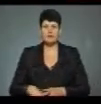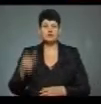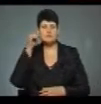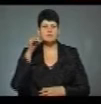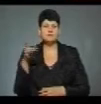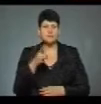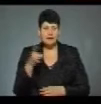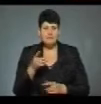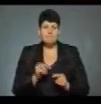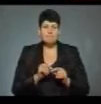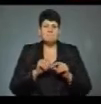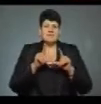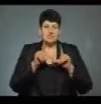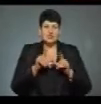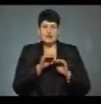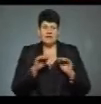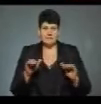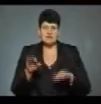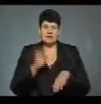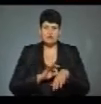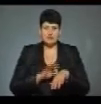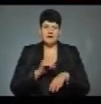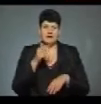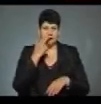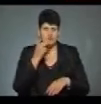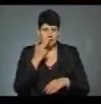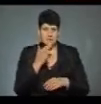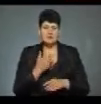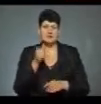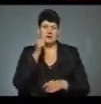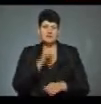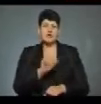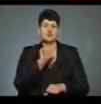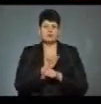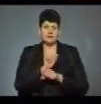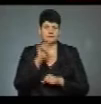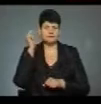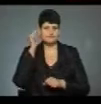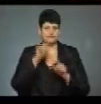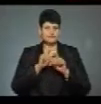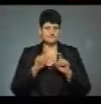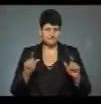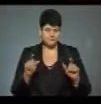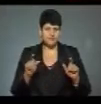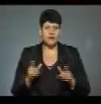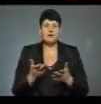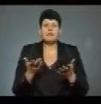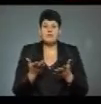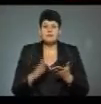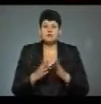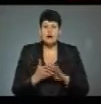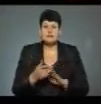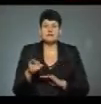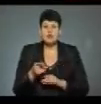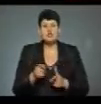через підвищений рівень захворюваності на грип та ГРВІ від завтра призупиняють навчальний процес. Яка епідеміологічна ситуація в Тернополі